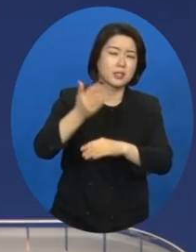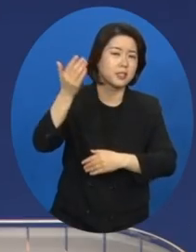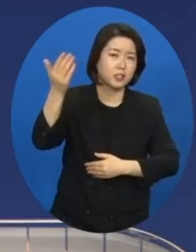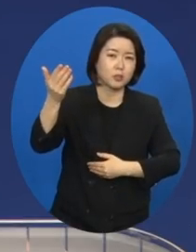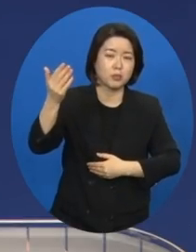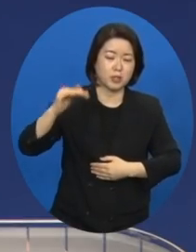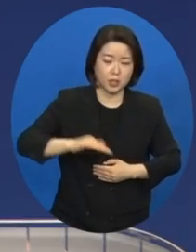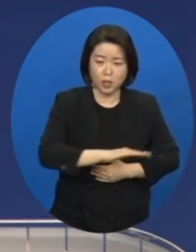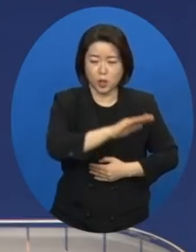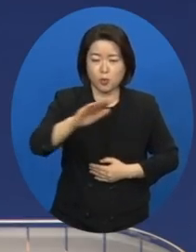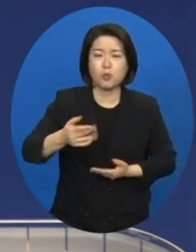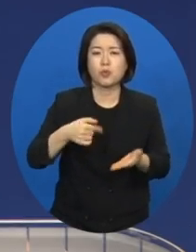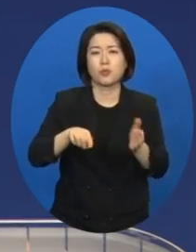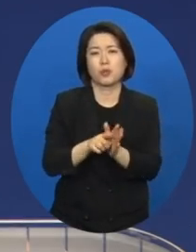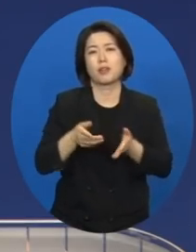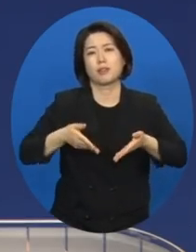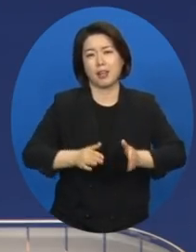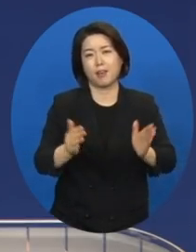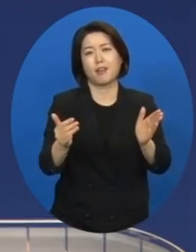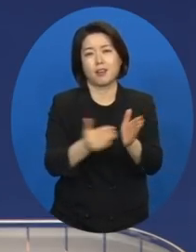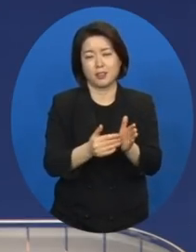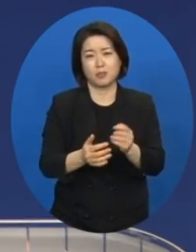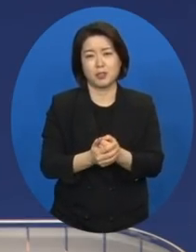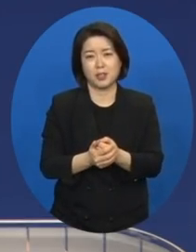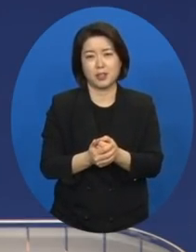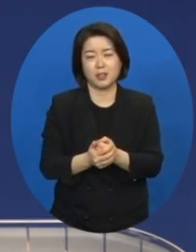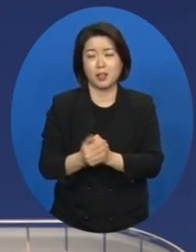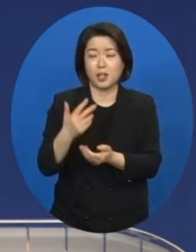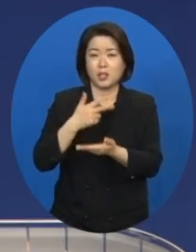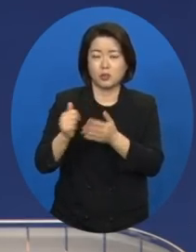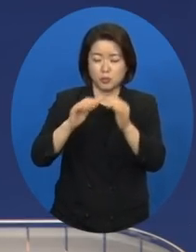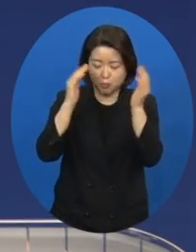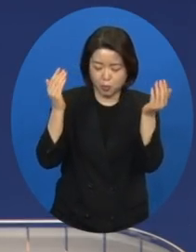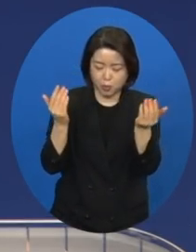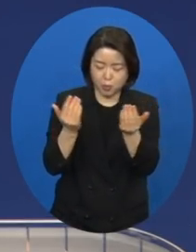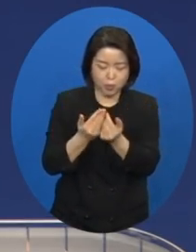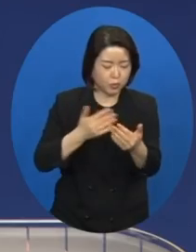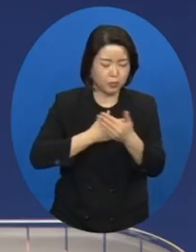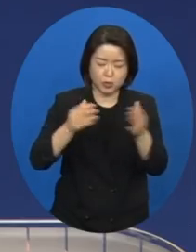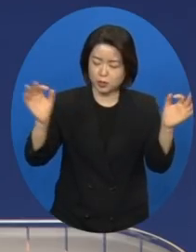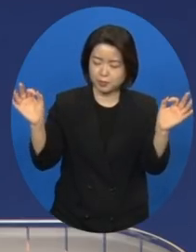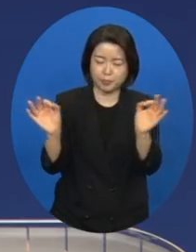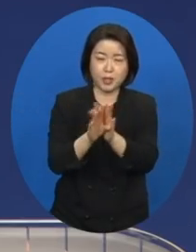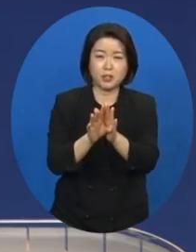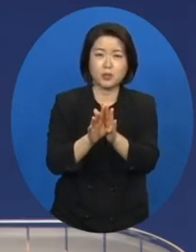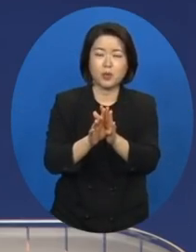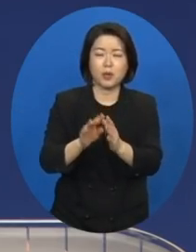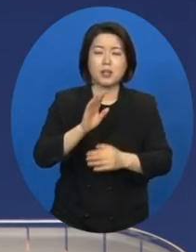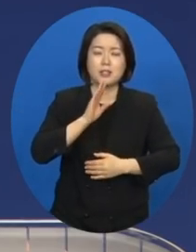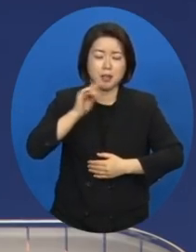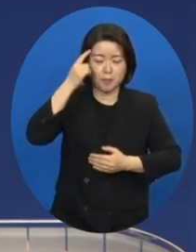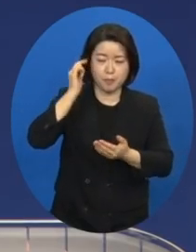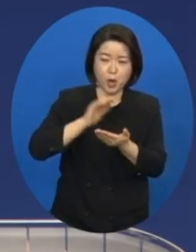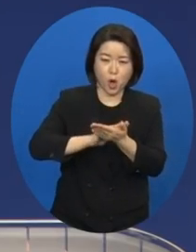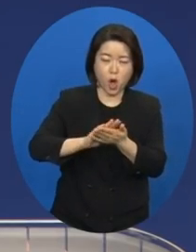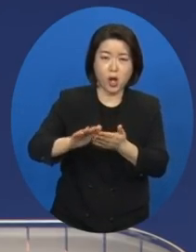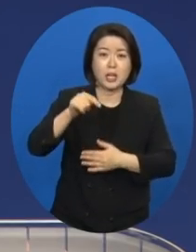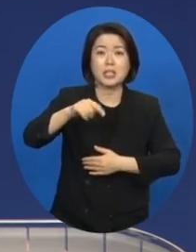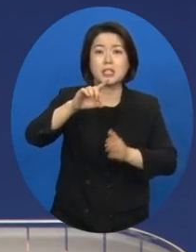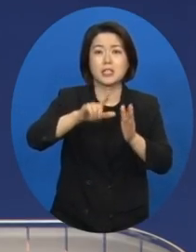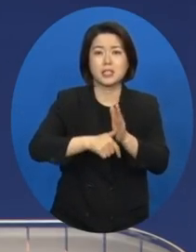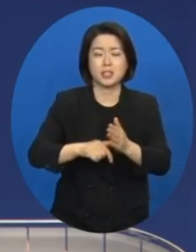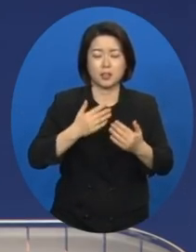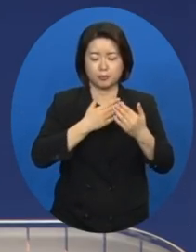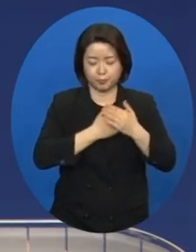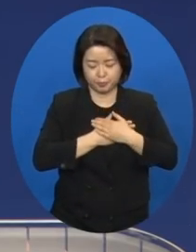우리 위해 태어나셨다. 주님, 모든 두려움이 떠나가고 참된 평강이 이 시간에 가슴에